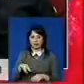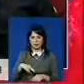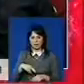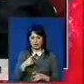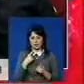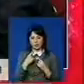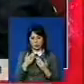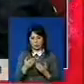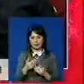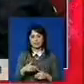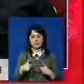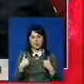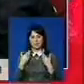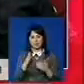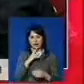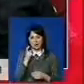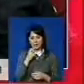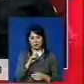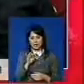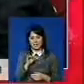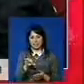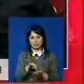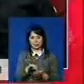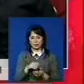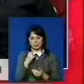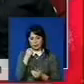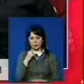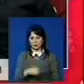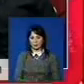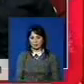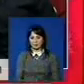დირექტორი ისაურებს. მოგესალმებით, ქალბატონო ქეთევან, გმადლობთ, რომ მონაწილეობთ დაწესებაში.